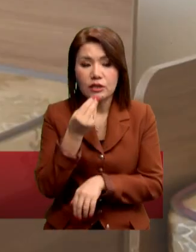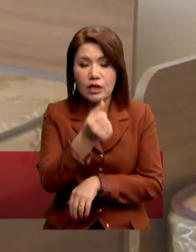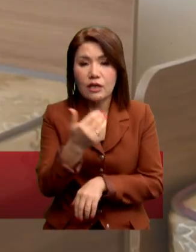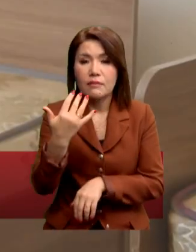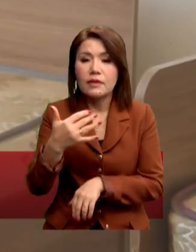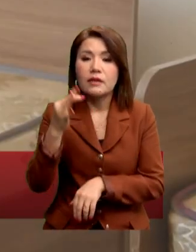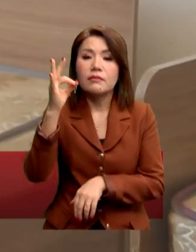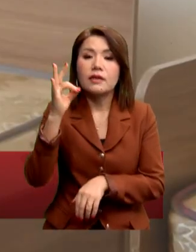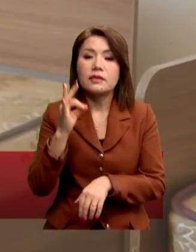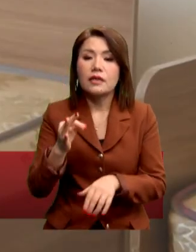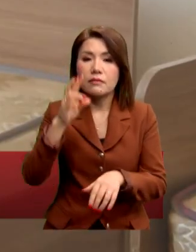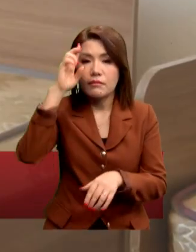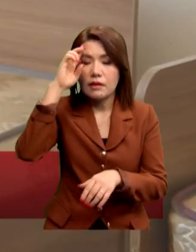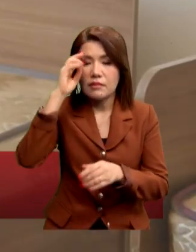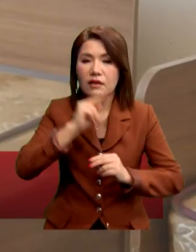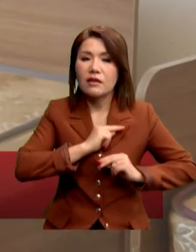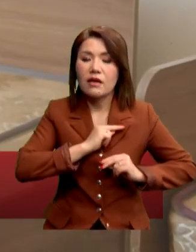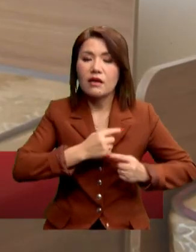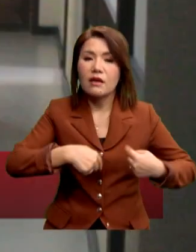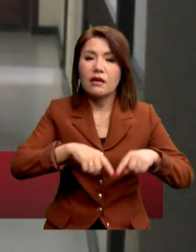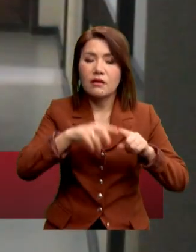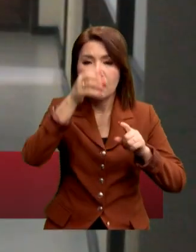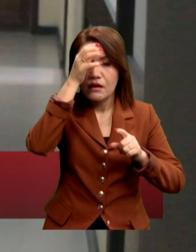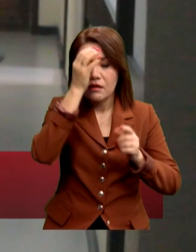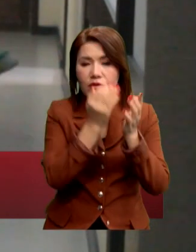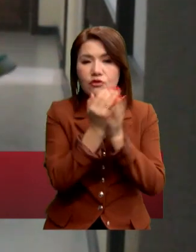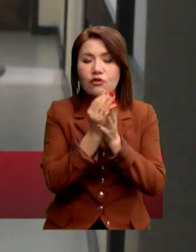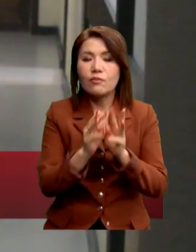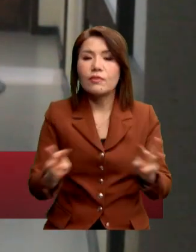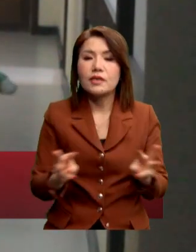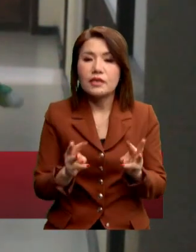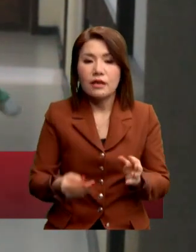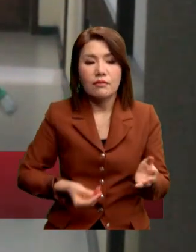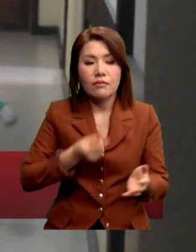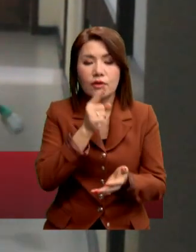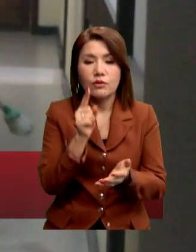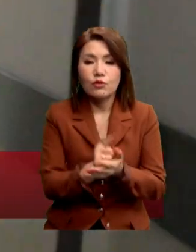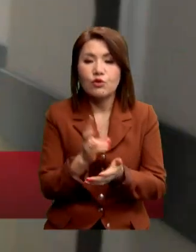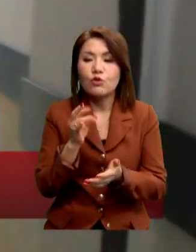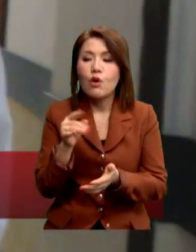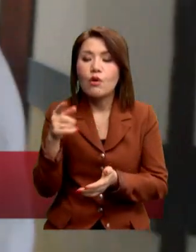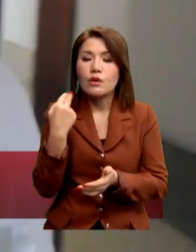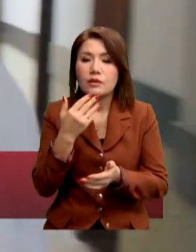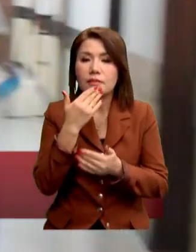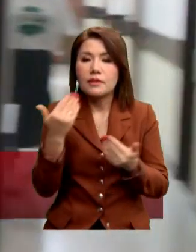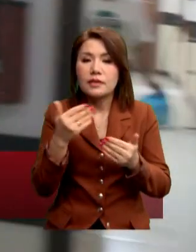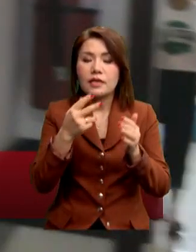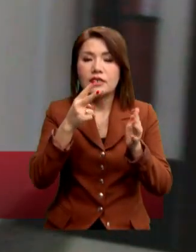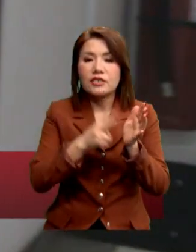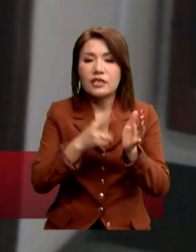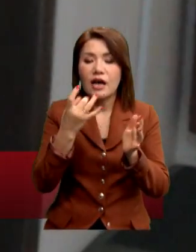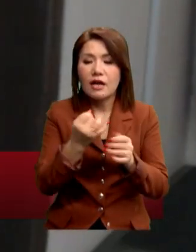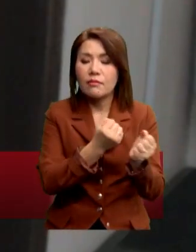50% қаражатты мемлекеттік серіктестік негізінде ғылым және жоғары білім министрлігі тарапынан өтелу қажет. Алайда оның өзі соңғы 7 ай бойы